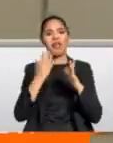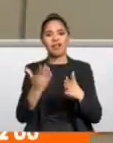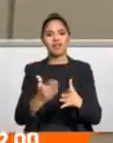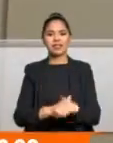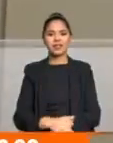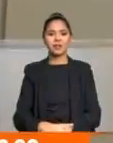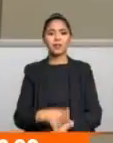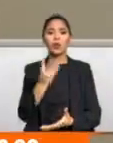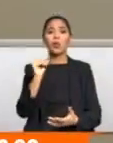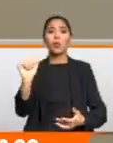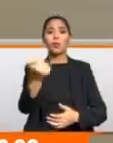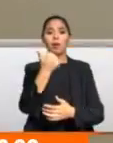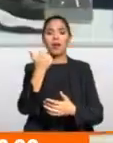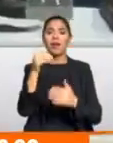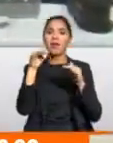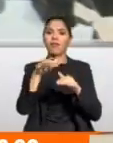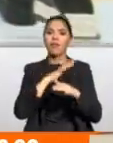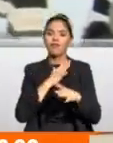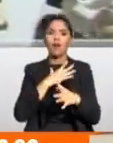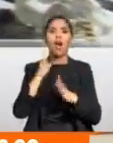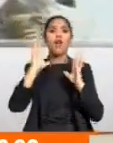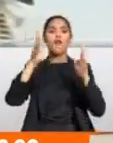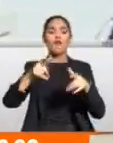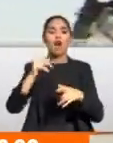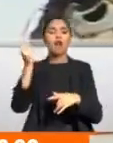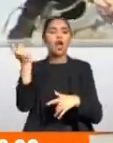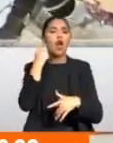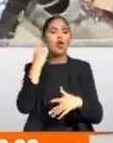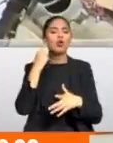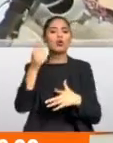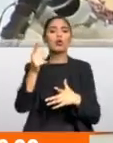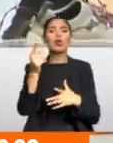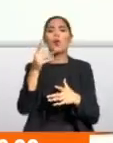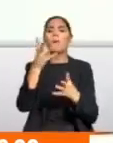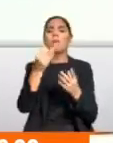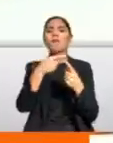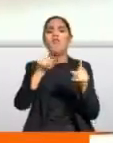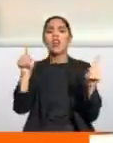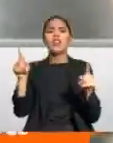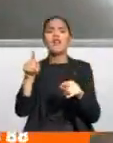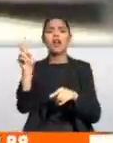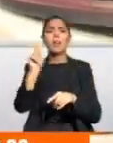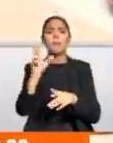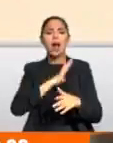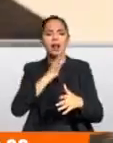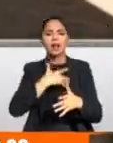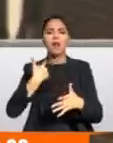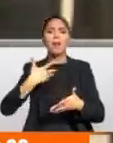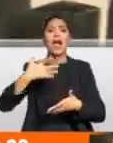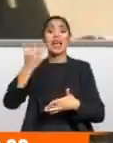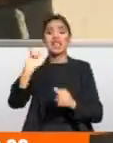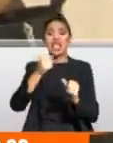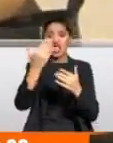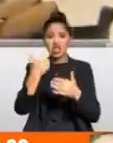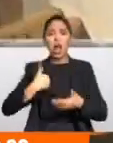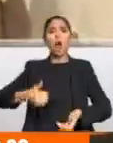Fuar şahane, güzel de bir katılım var zaten. Fuarda dünyaca ünlü markaların standları da vardı. Önümüz kış, ben bot çizme almak istiyorum.